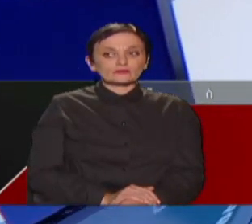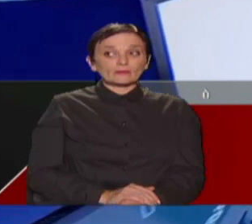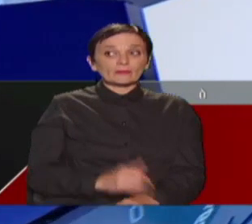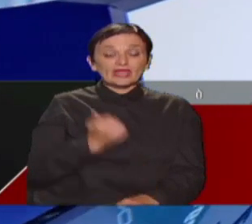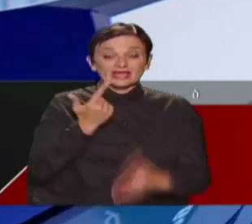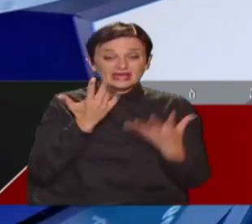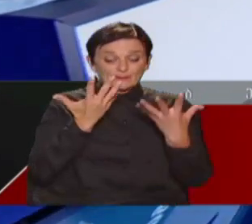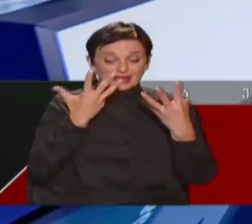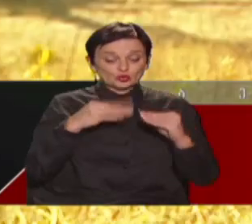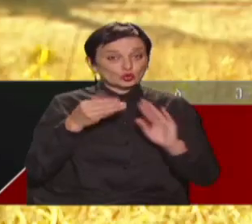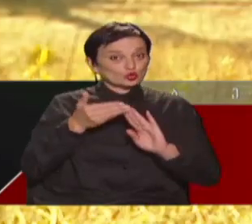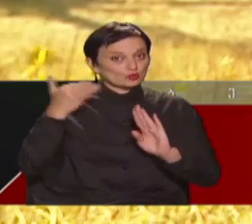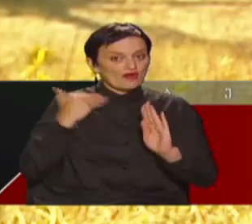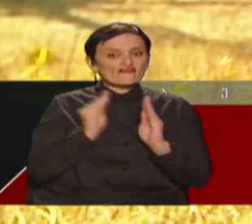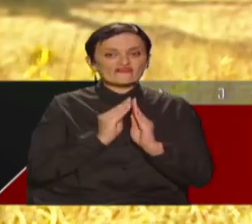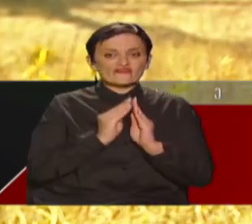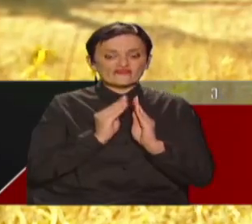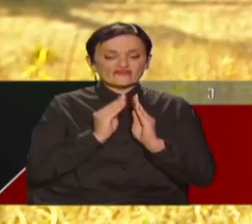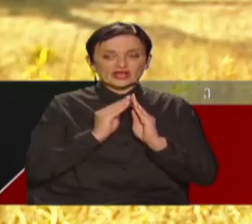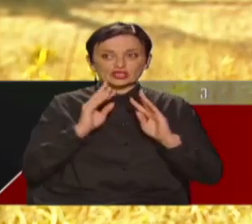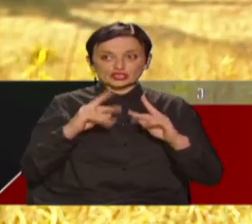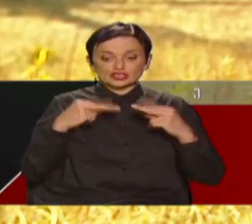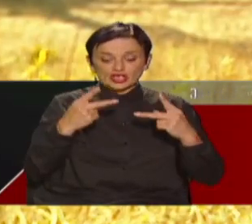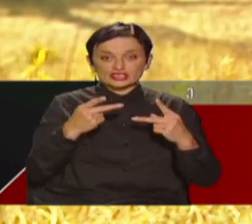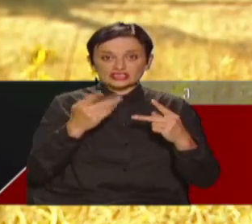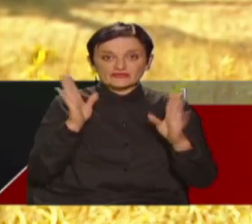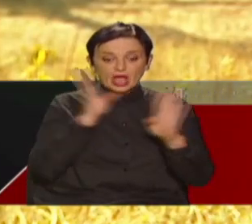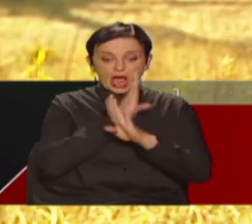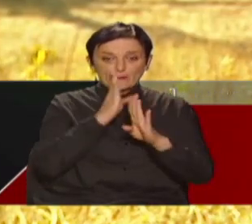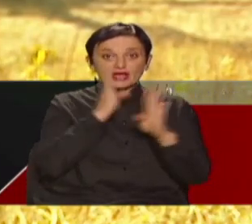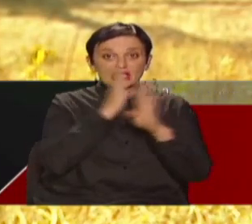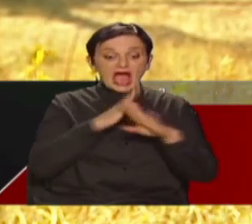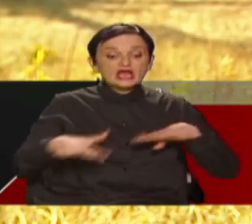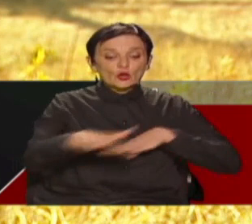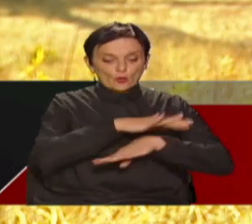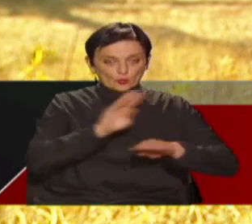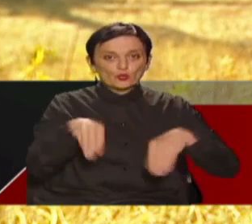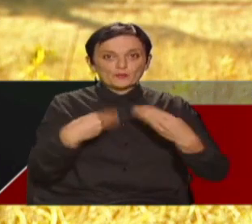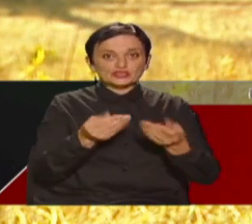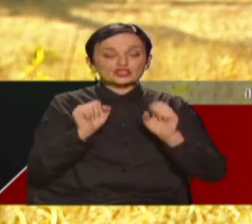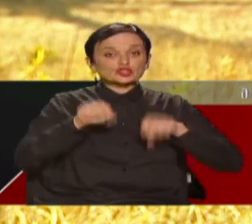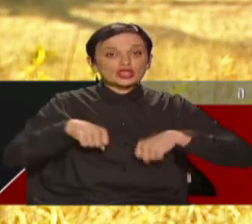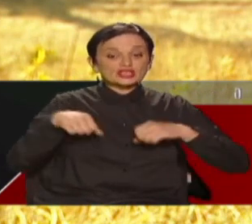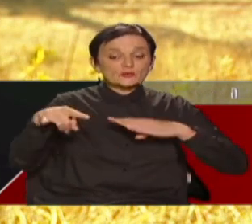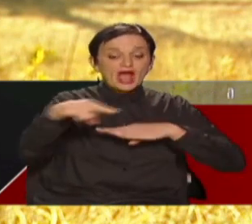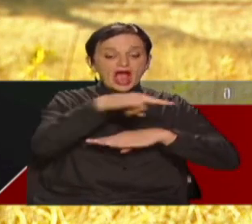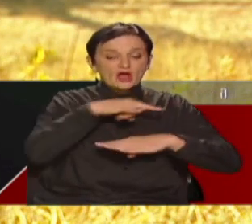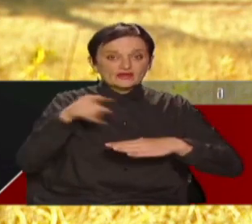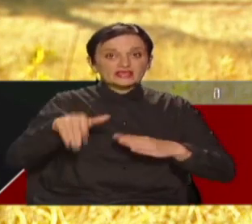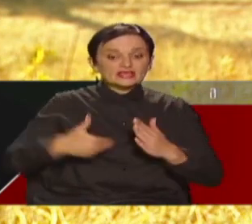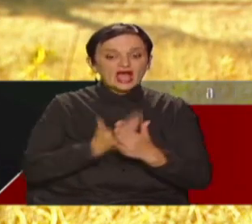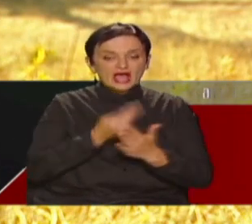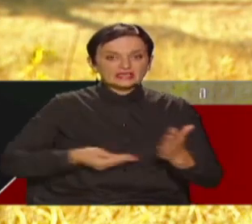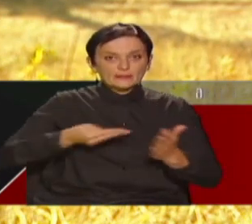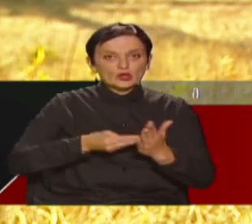Sul ramdeni metotistin Klaușeit Sola, cam indida ganem opirobeb mauca misa aviația, șesad leblobarom, gania chlebina, mușaoba